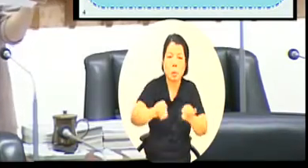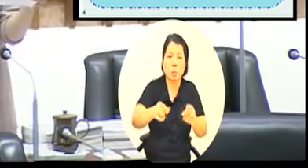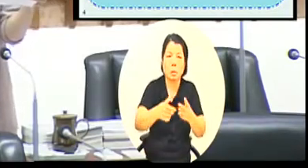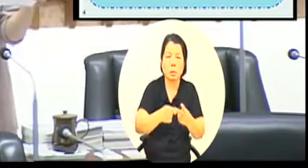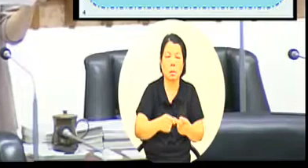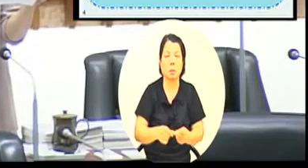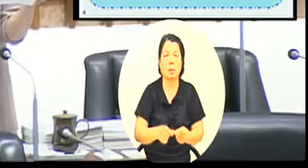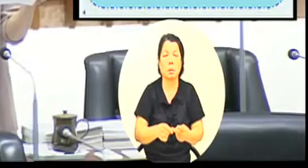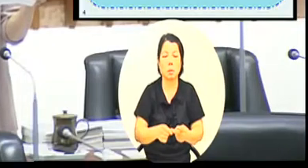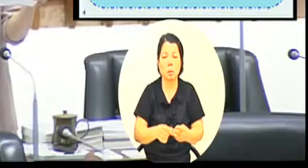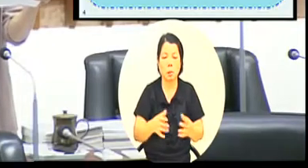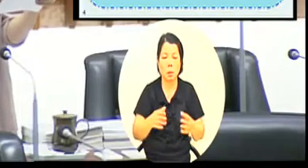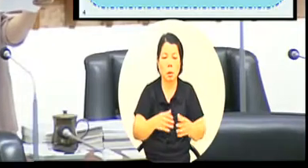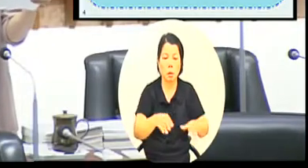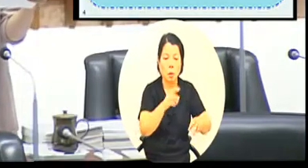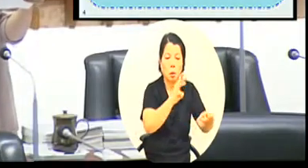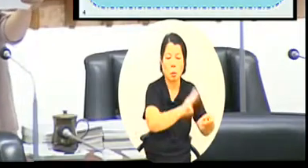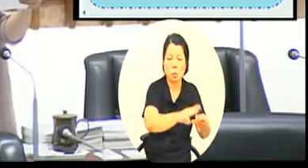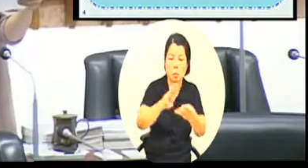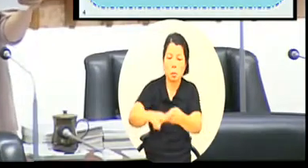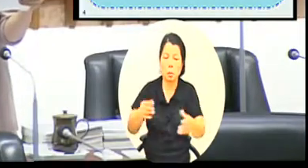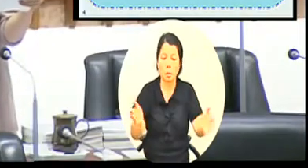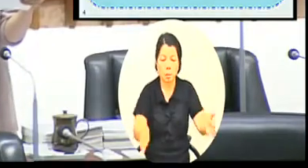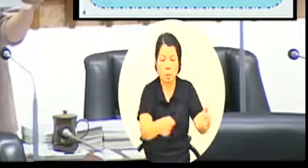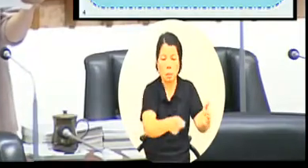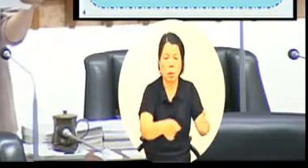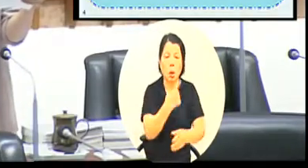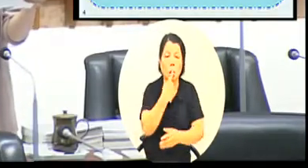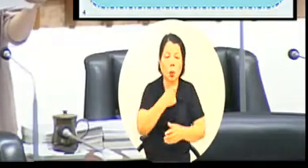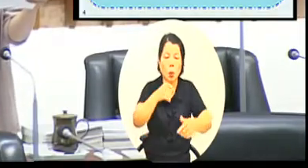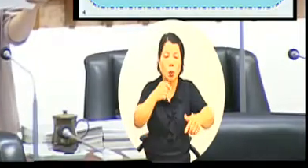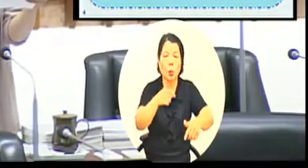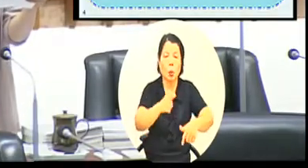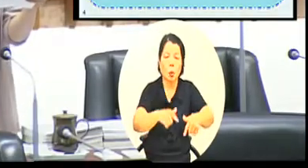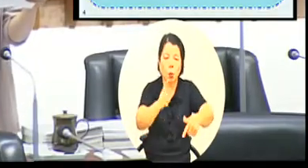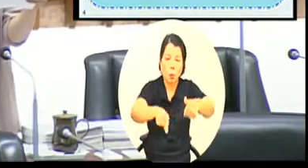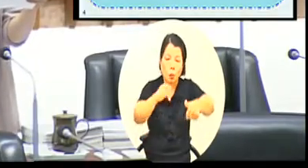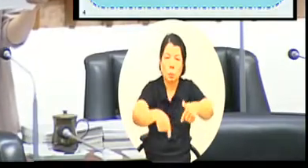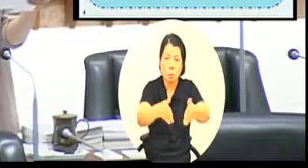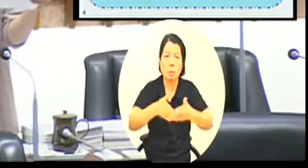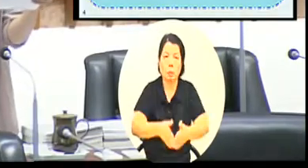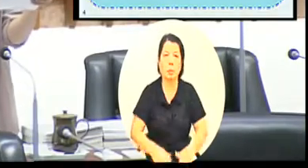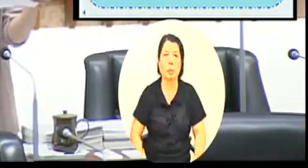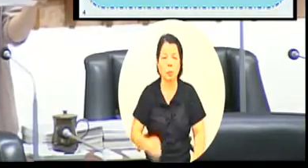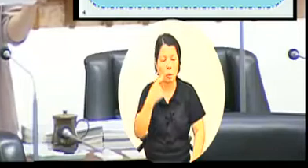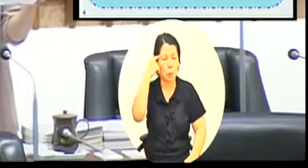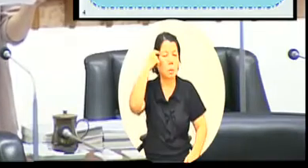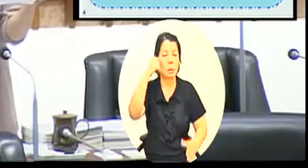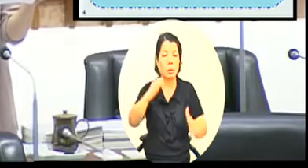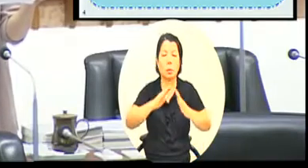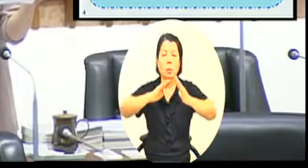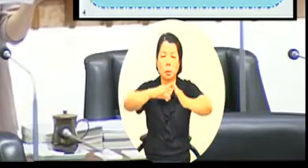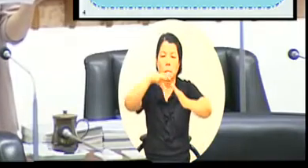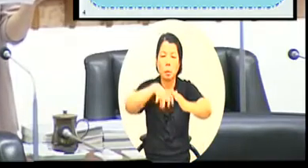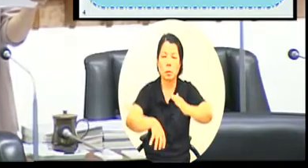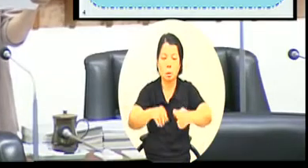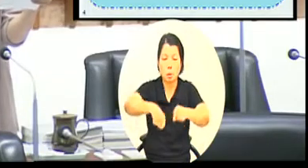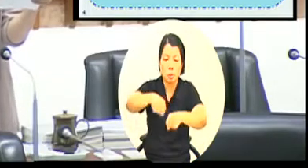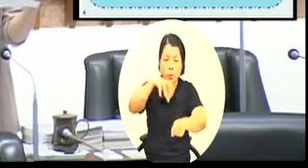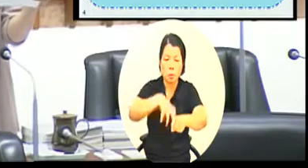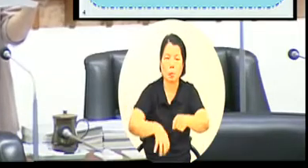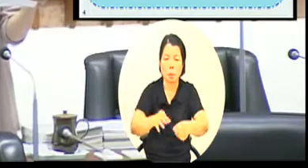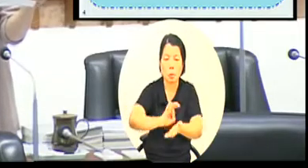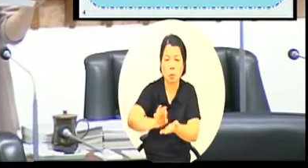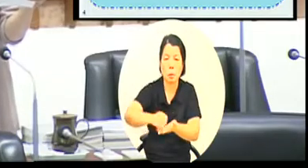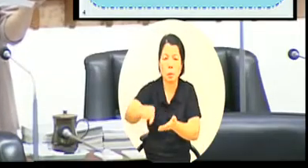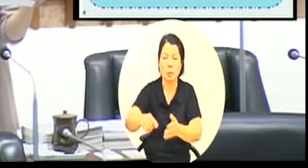须要有那个绿带的隔离哦。所以说在立法的时候有没有想过，在都市计划内使用都市计划内